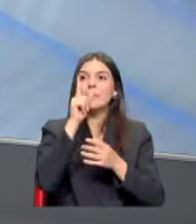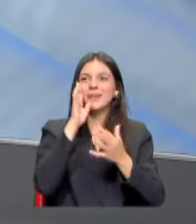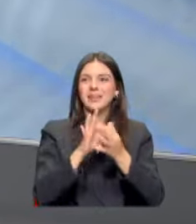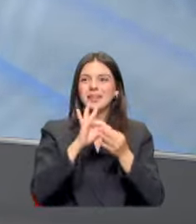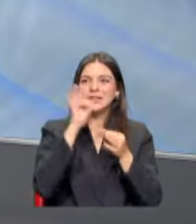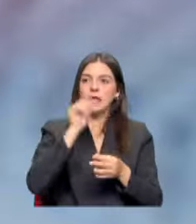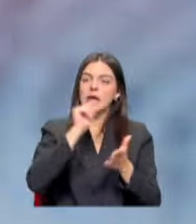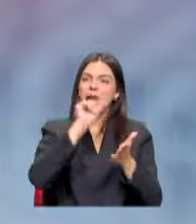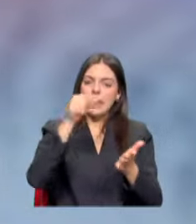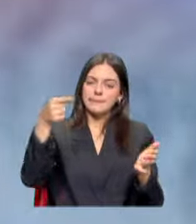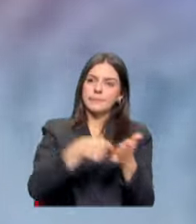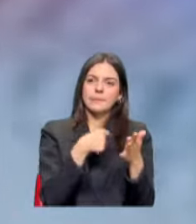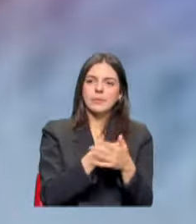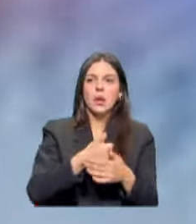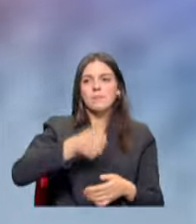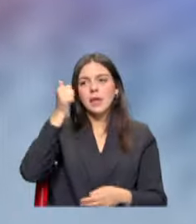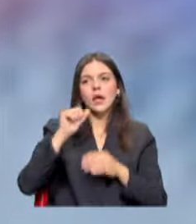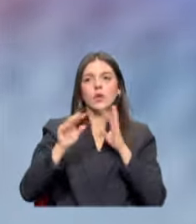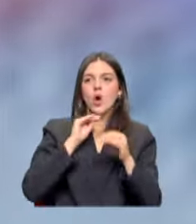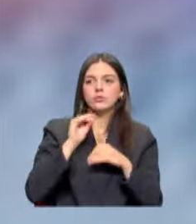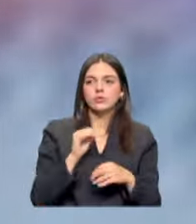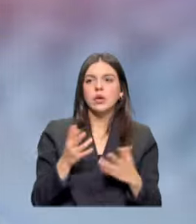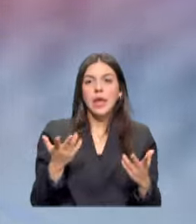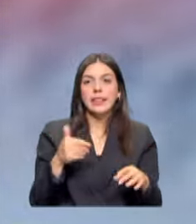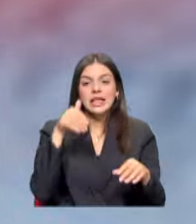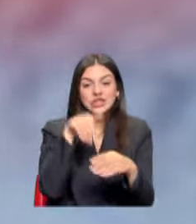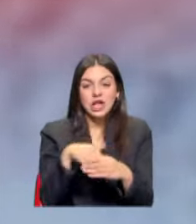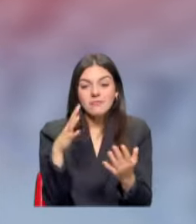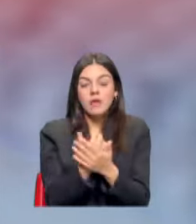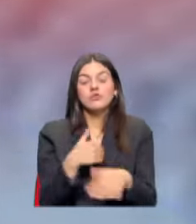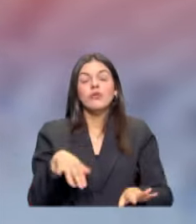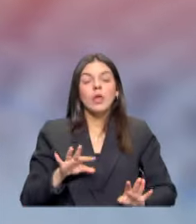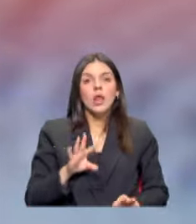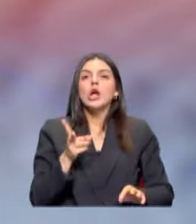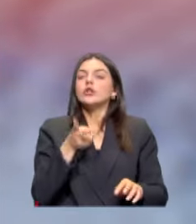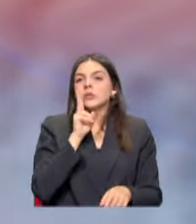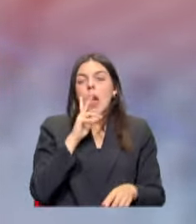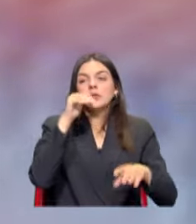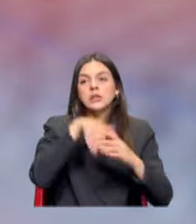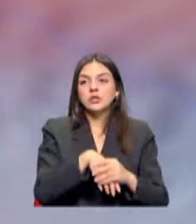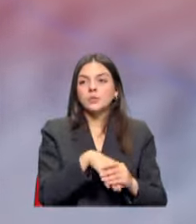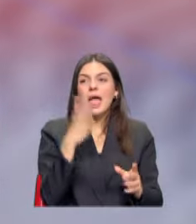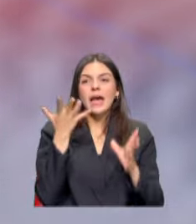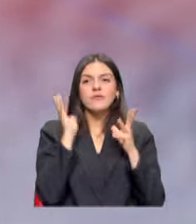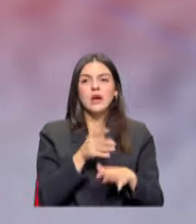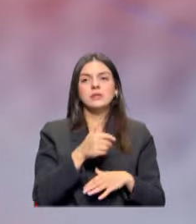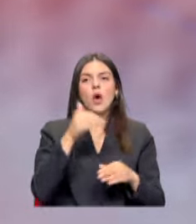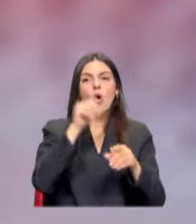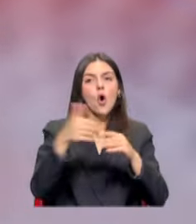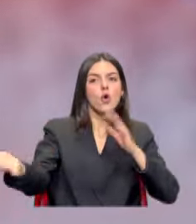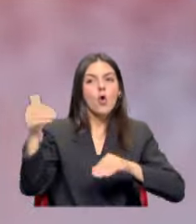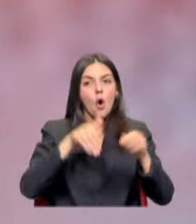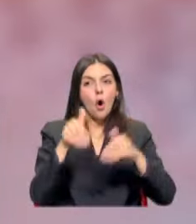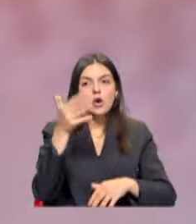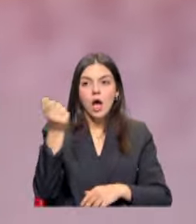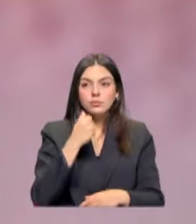dolma kaleminden çıkmış bakan konuşacak. Yani seçilmiş değil. Son seçimlerin en çok oy almış ülkenin kurucu partisi